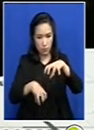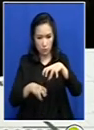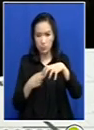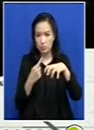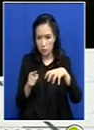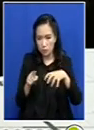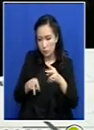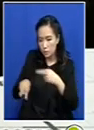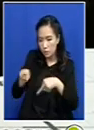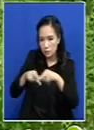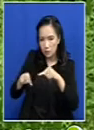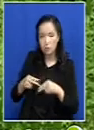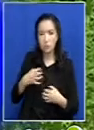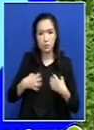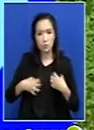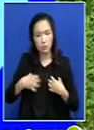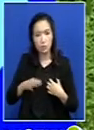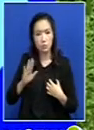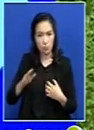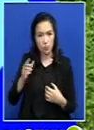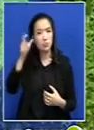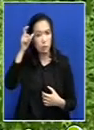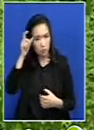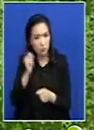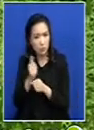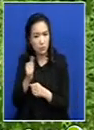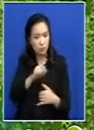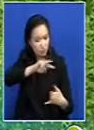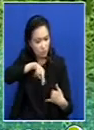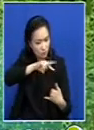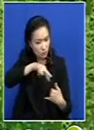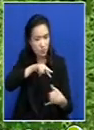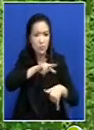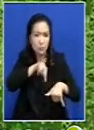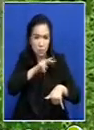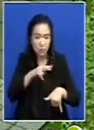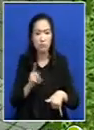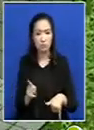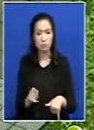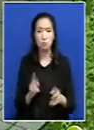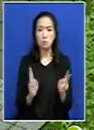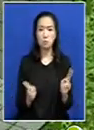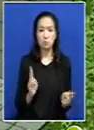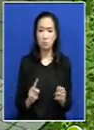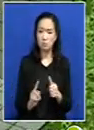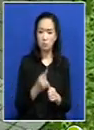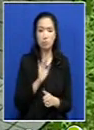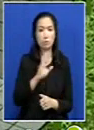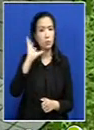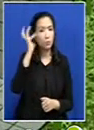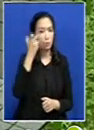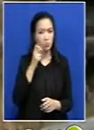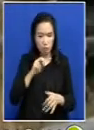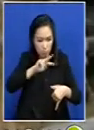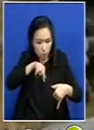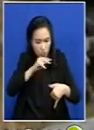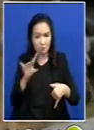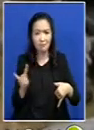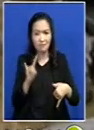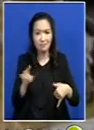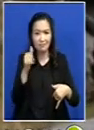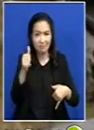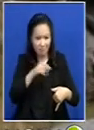ายในร่างกายและอารมณ์ของวัวเพื่อดูแลด้านสุขภาพซึ่งจะเป็นหุ่นยนต์ตัวแรกของโลกที่สามารถดูแลสุขภาพสั